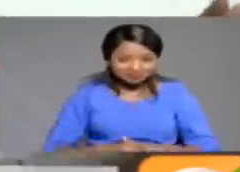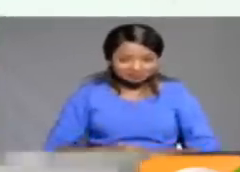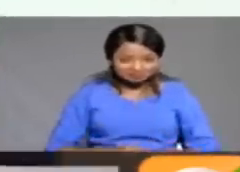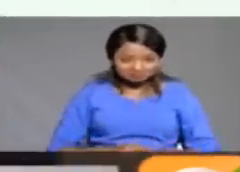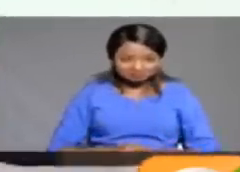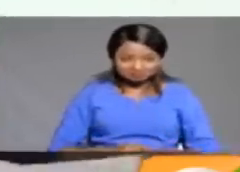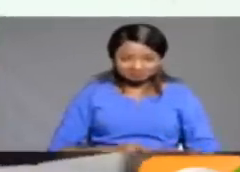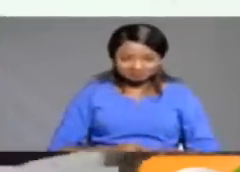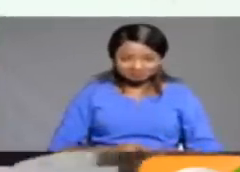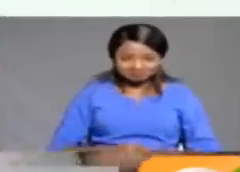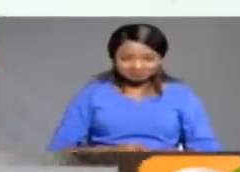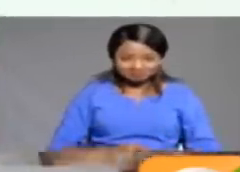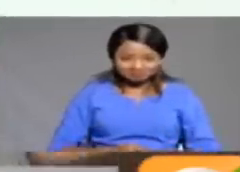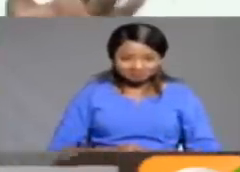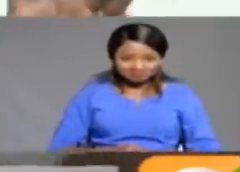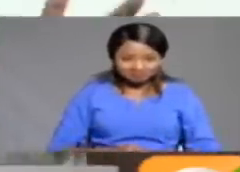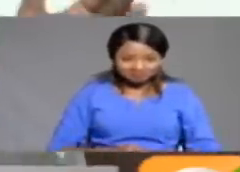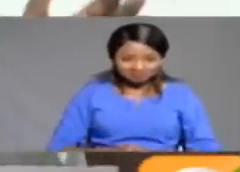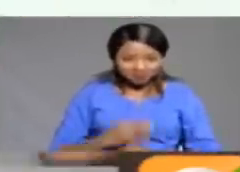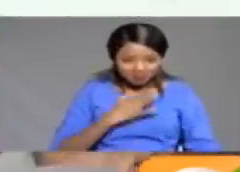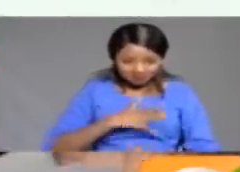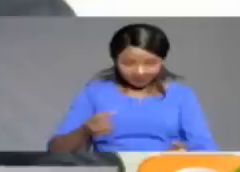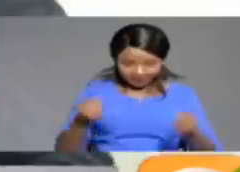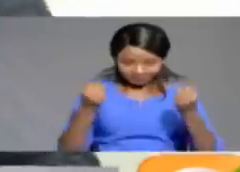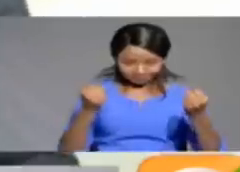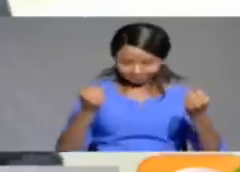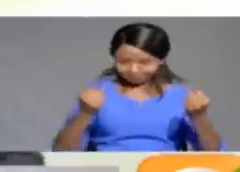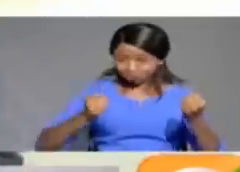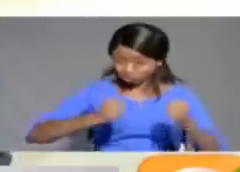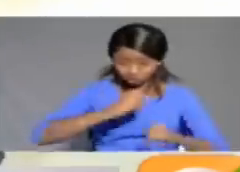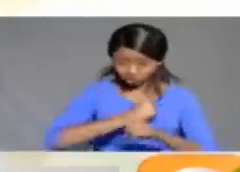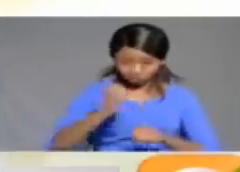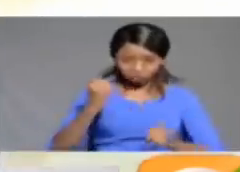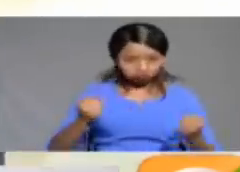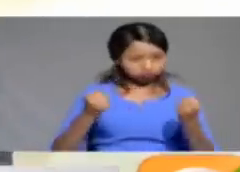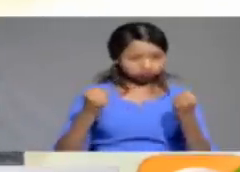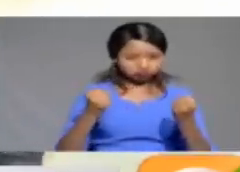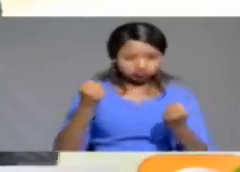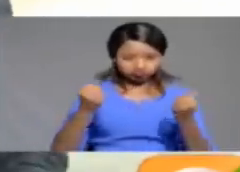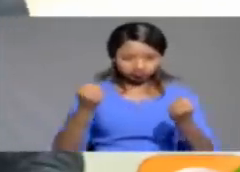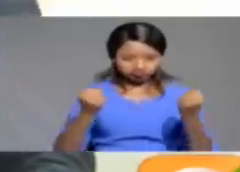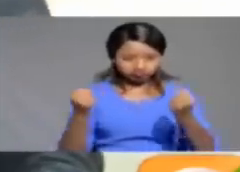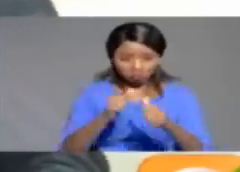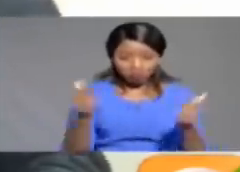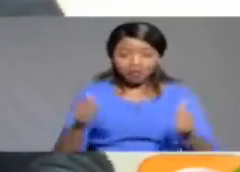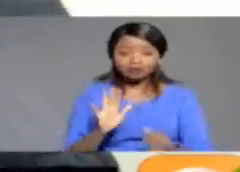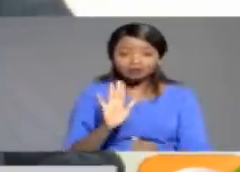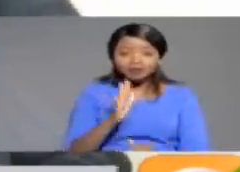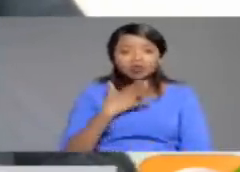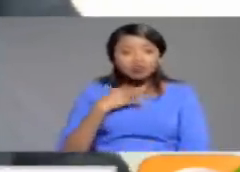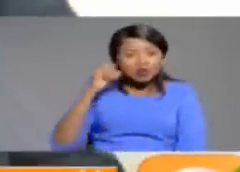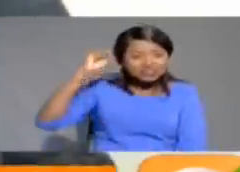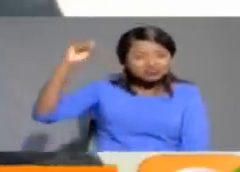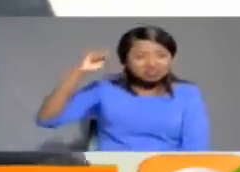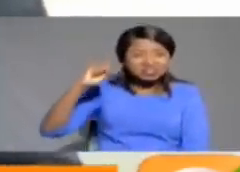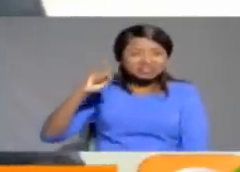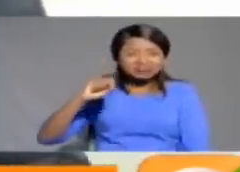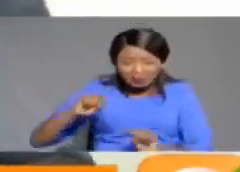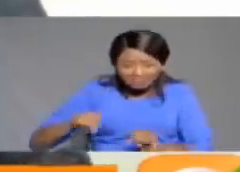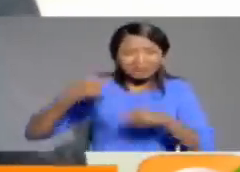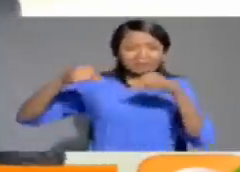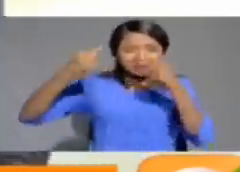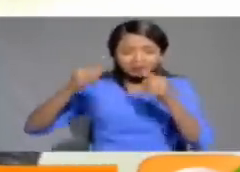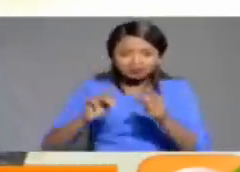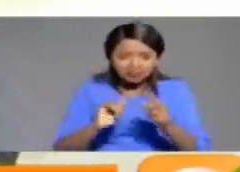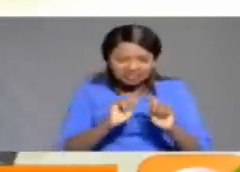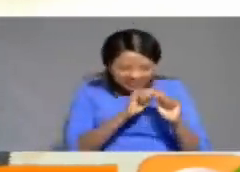nyinyi mpumzike, steering wheel iko sawa. Hatutaki siasa ya ugomvi na chuki na